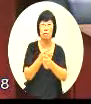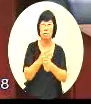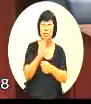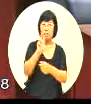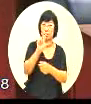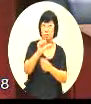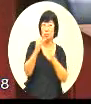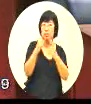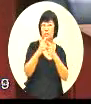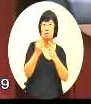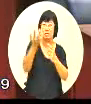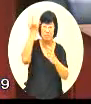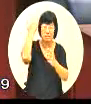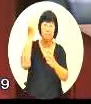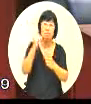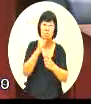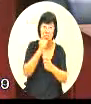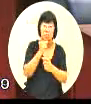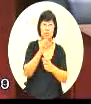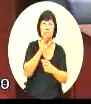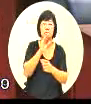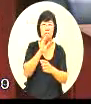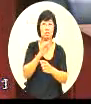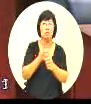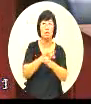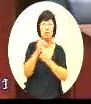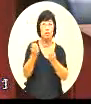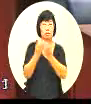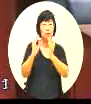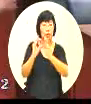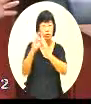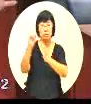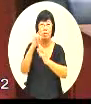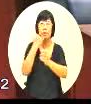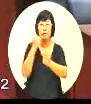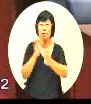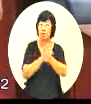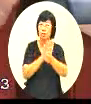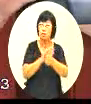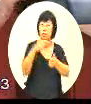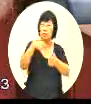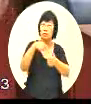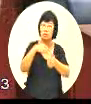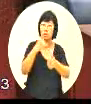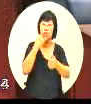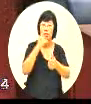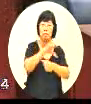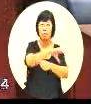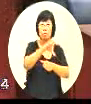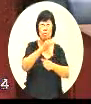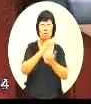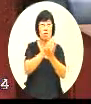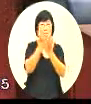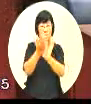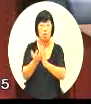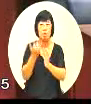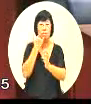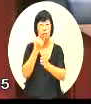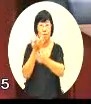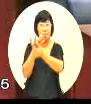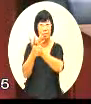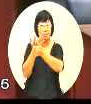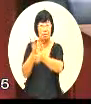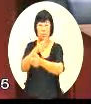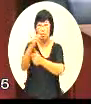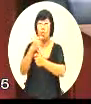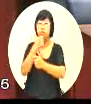导，好，金发局责任就会比较重。怎么辅导很多人？好，无论伊是 各行各业他都愿意来高雄，我们给他一些基本的